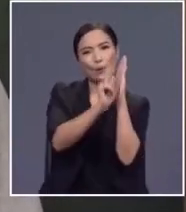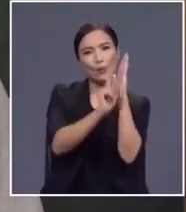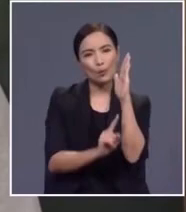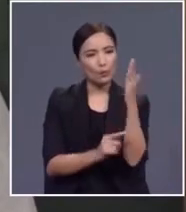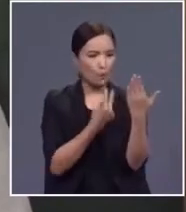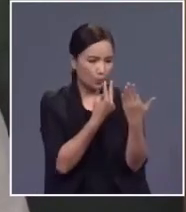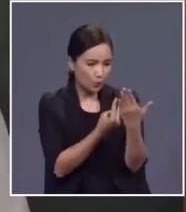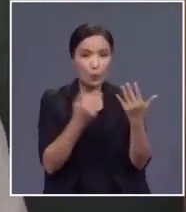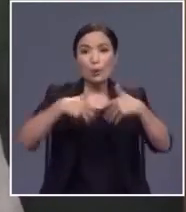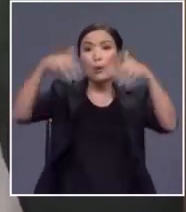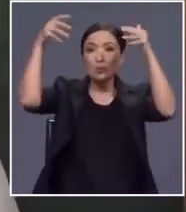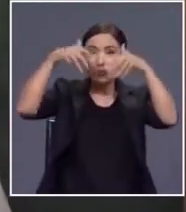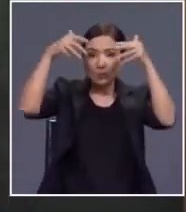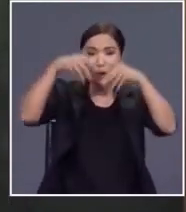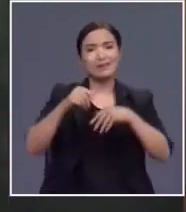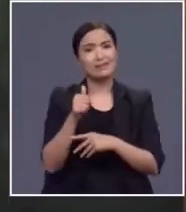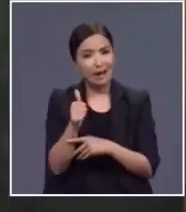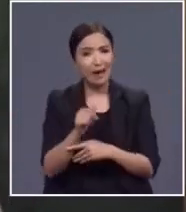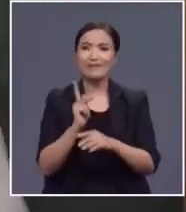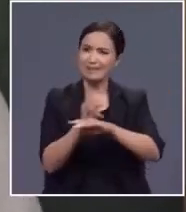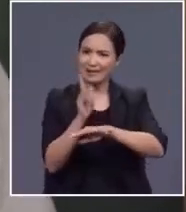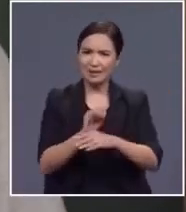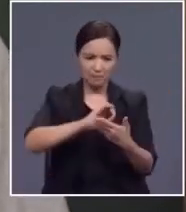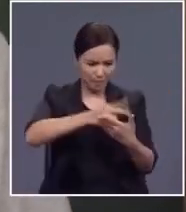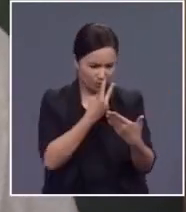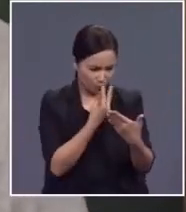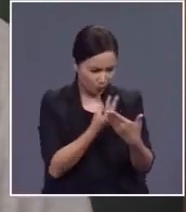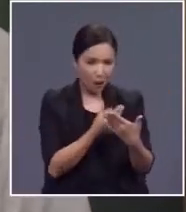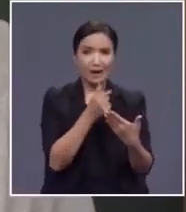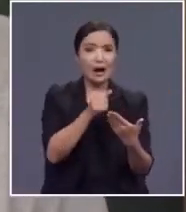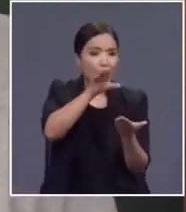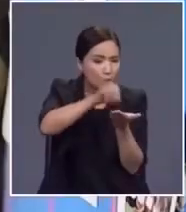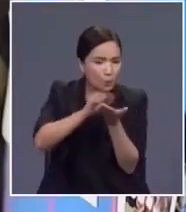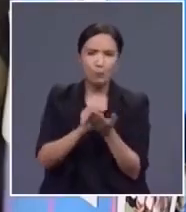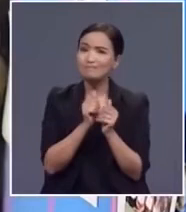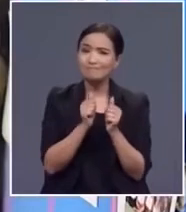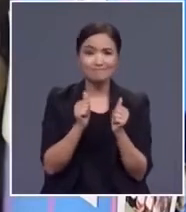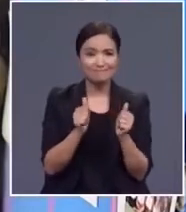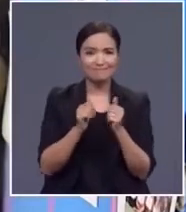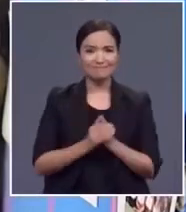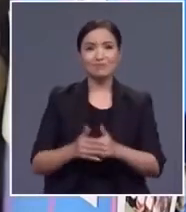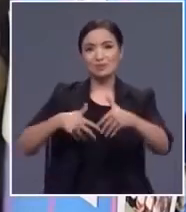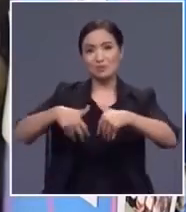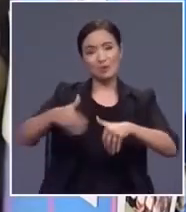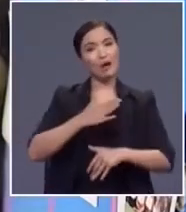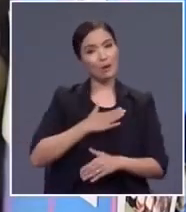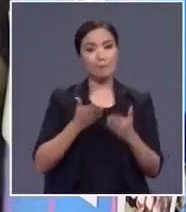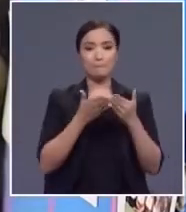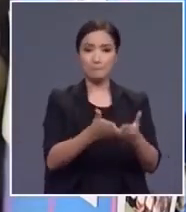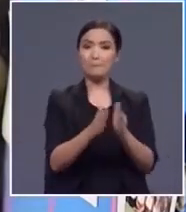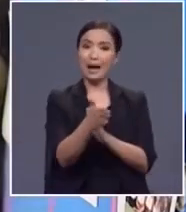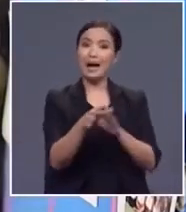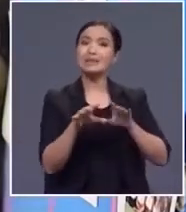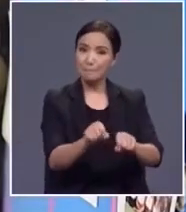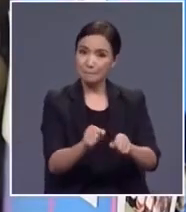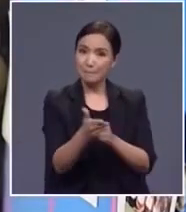ครับในการใช้อินเทอร์เน็ตตัวนี้ได้เป็นอย่างดีเลยครับ ชุมชนของเรามีประมงขนาดเล็กด้วยเราสามารถที่